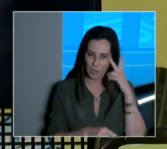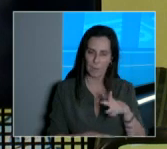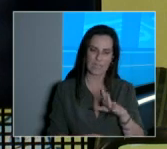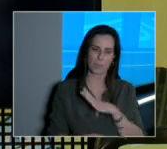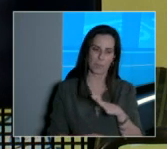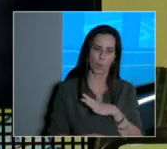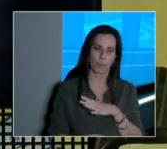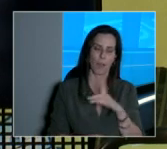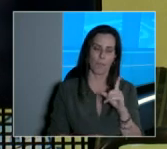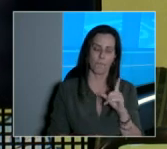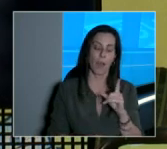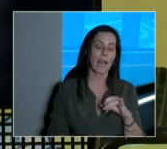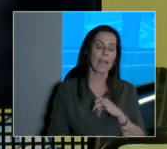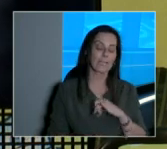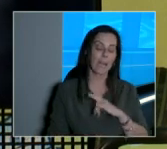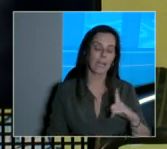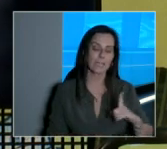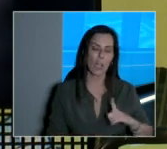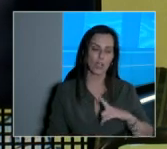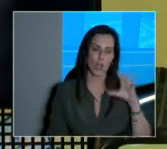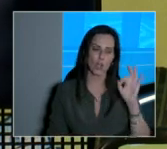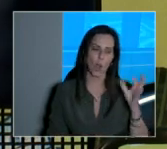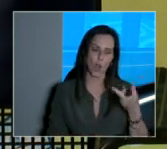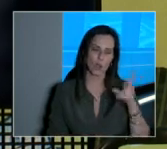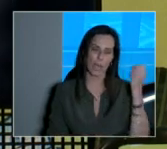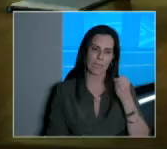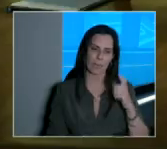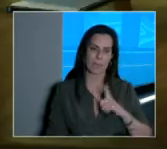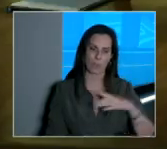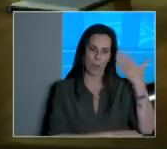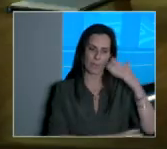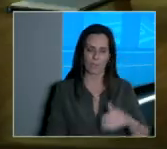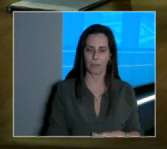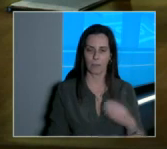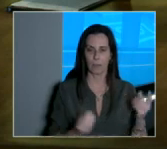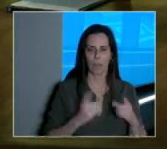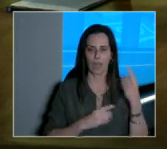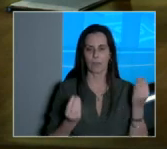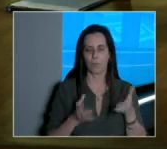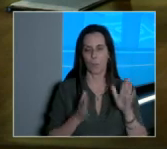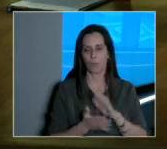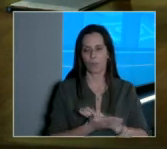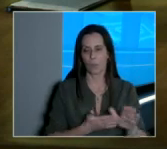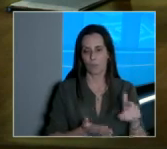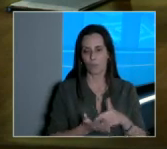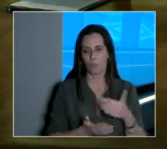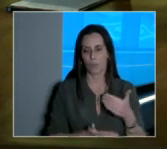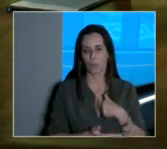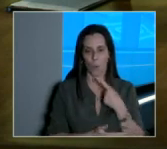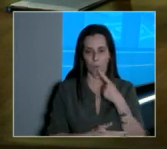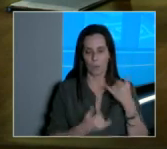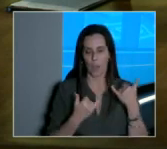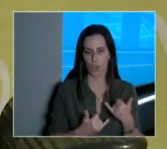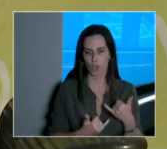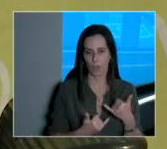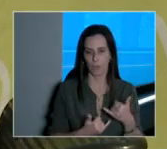זה מסוכן, אבל האינטרס האישי אצלו גובר על האינטרס הלאומי. קרה כאן דבר מאוד פשוט, ובשביל זה אנחנו מדברים על זה